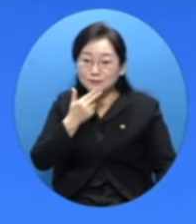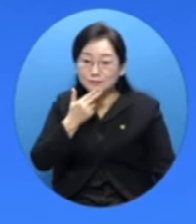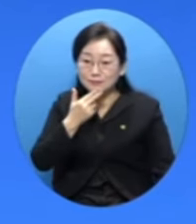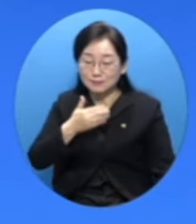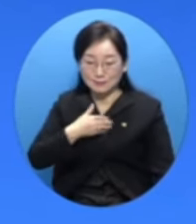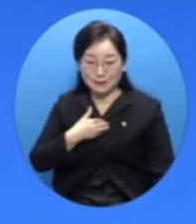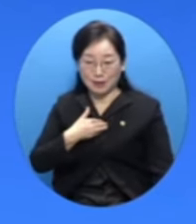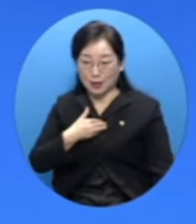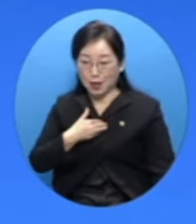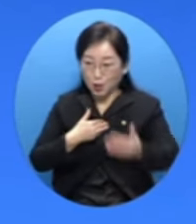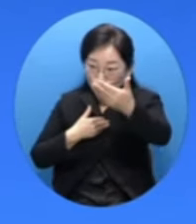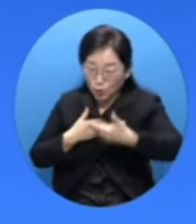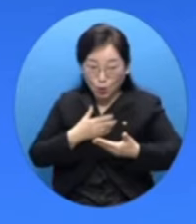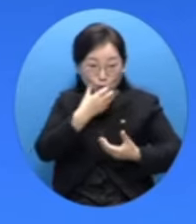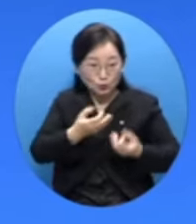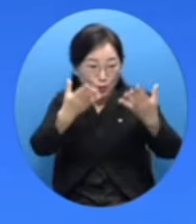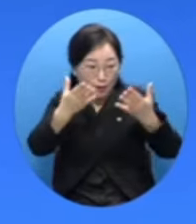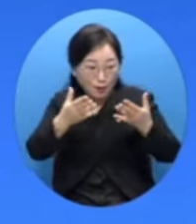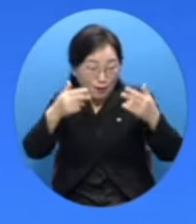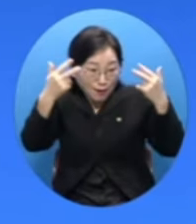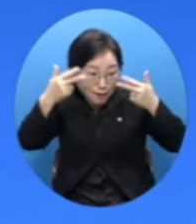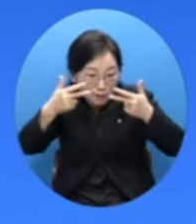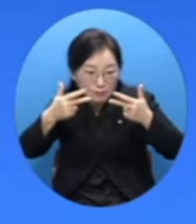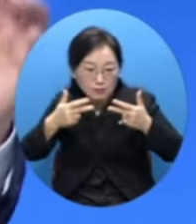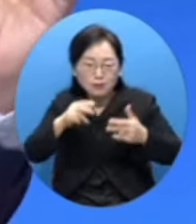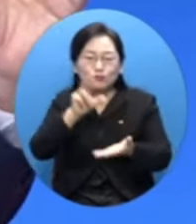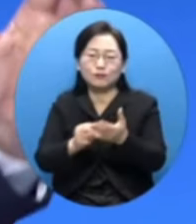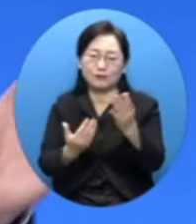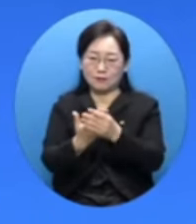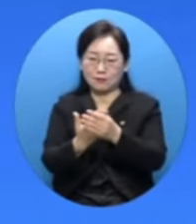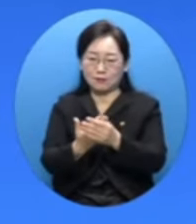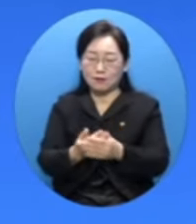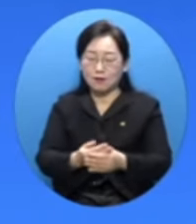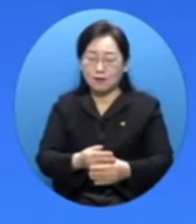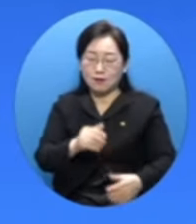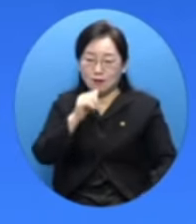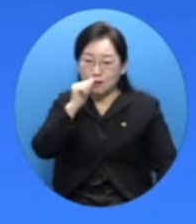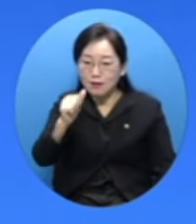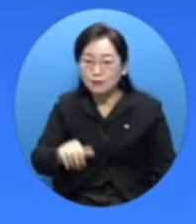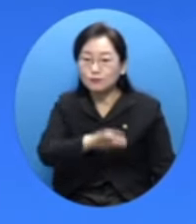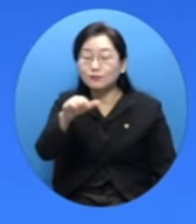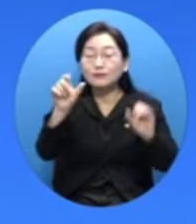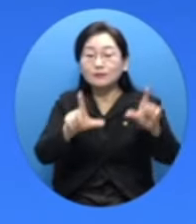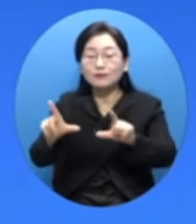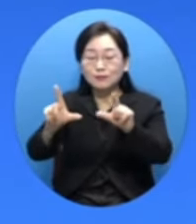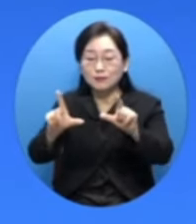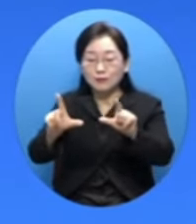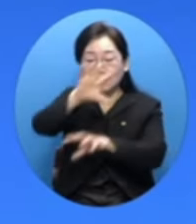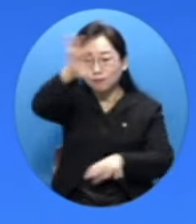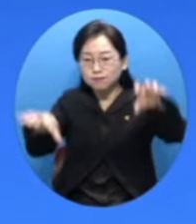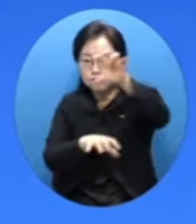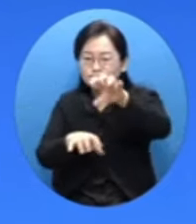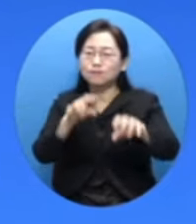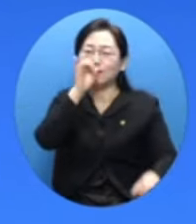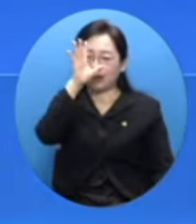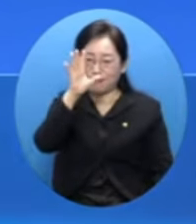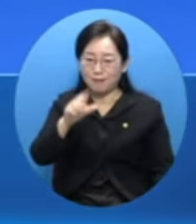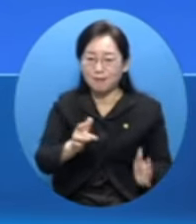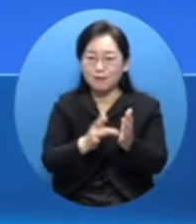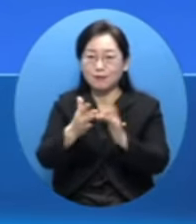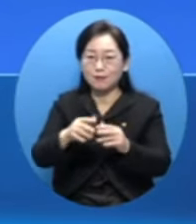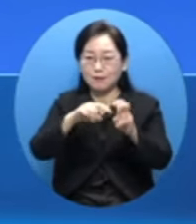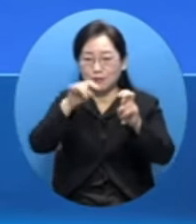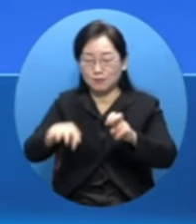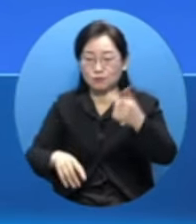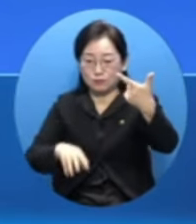내게 주신 축복을 바라볼 때 문제가 생겨나는 것입니다. 어떤 경우에도 우리 삶의 순서가 바뀌면 안 됩니다. 예수께서 마태복음